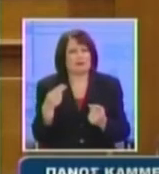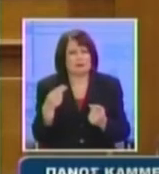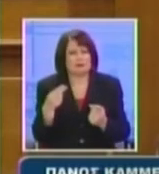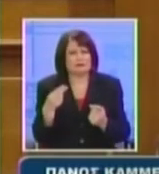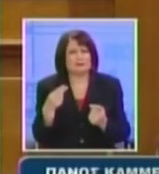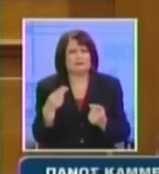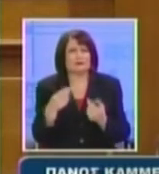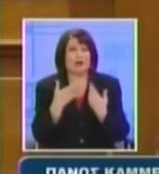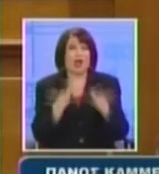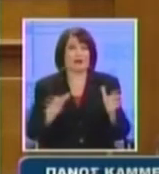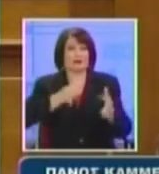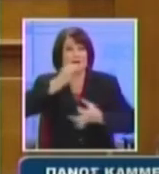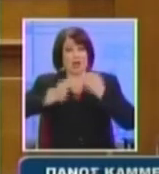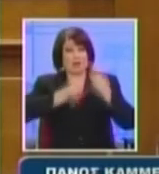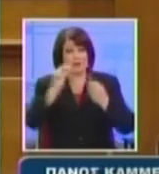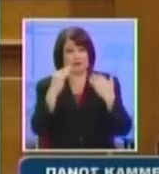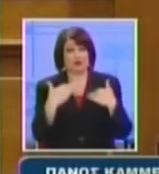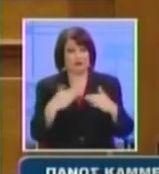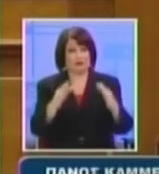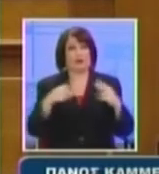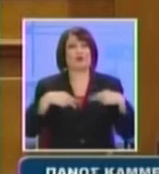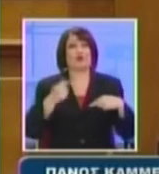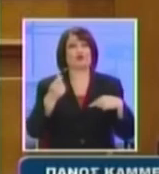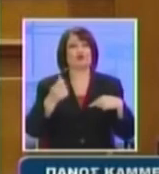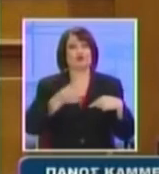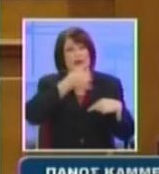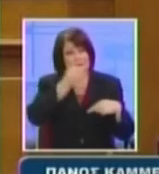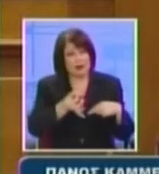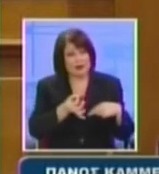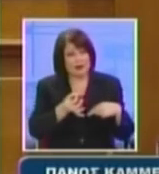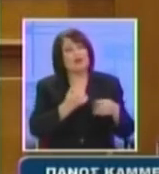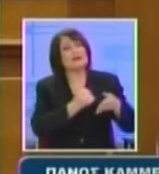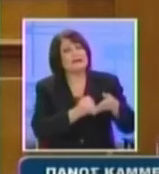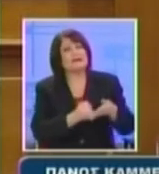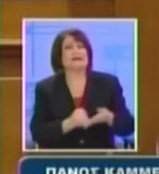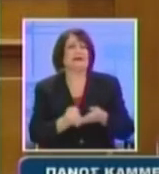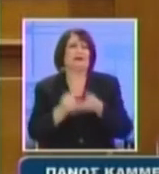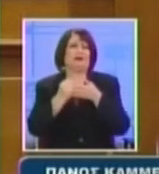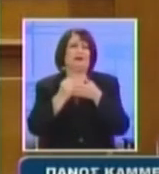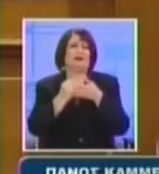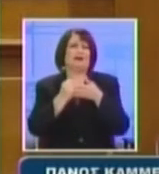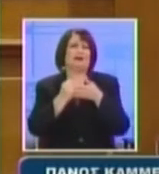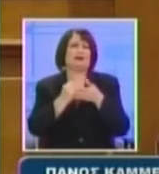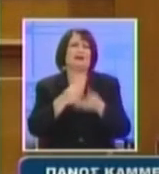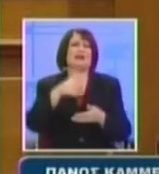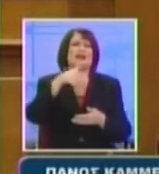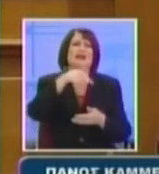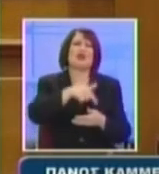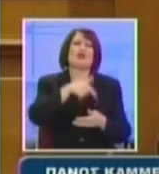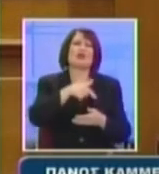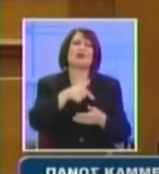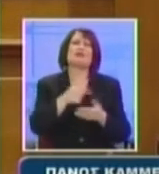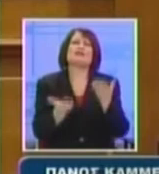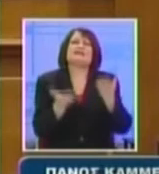έκανε δημόσιες δηλώσεις εντός του Κοινοβουλίου λέγοντας ότι στηρίζει την άποψη του κυρίου Γεωργίου της Στατιστικής